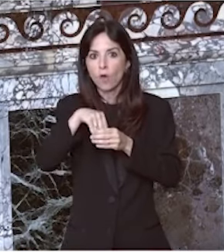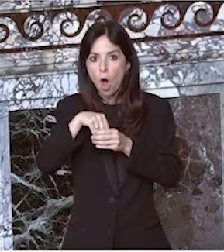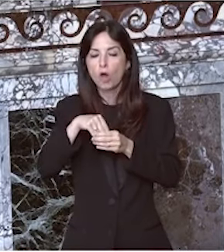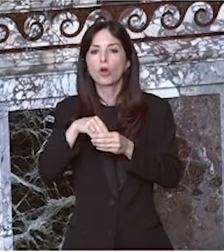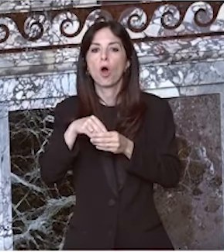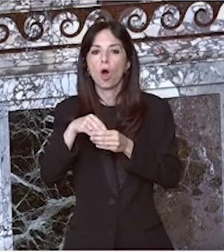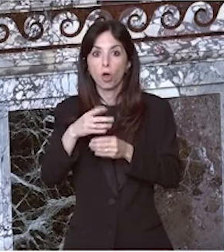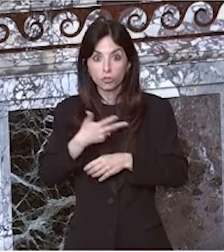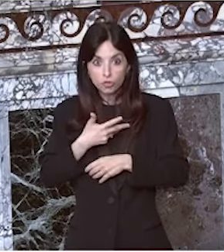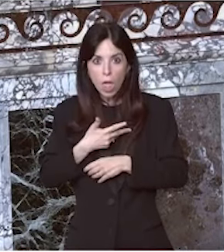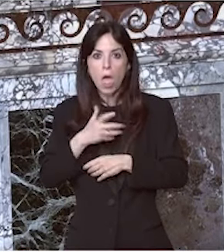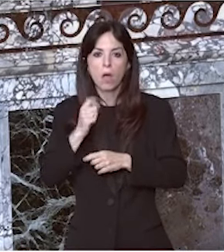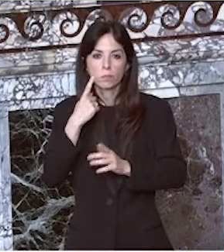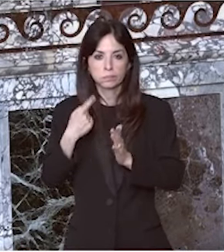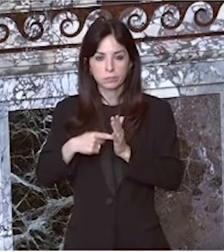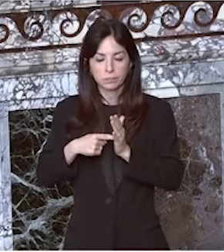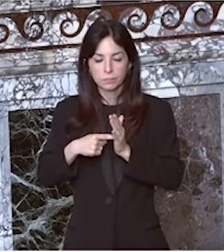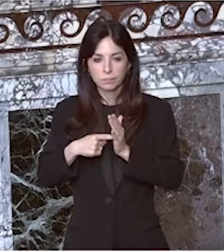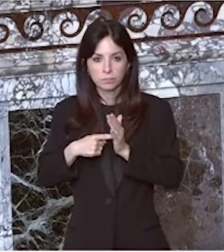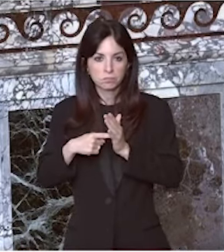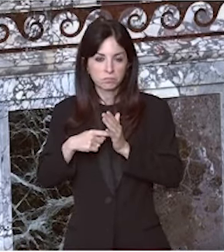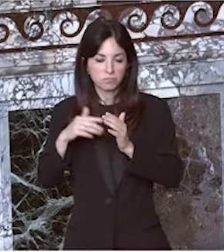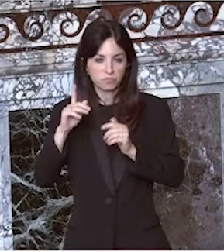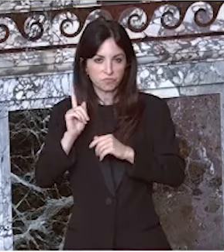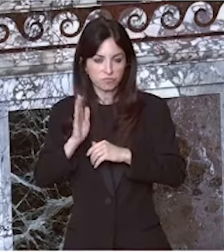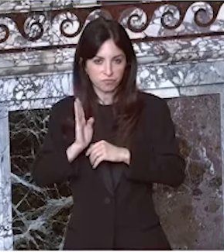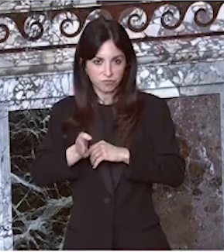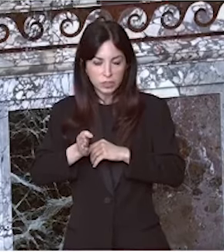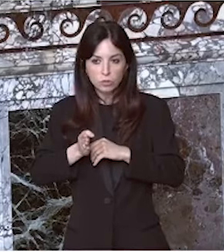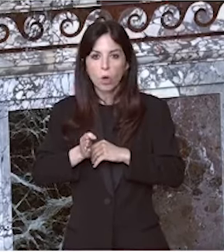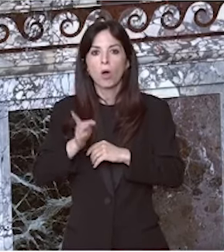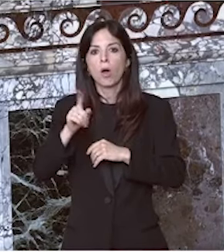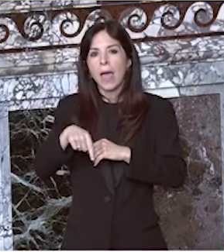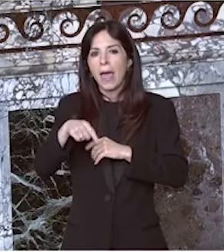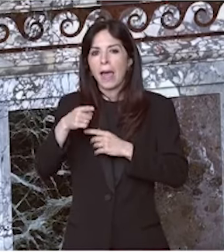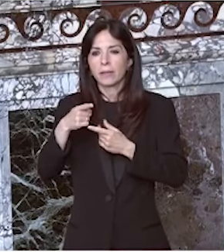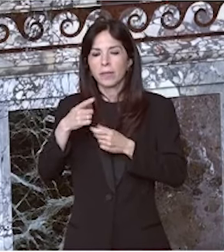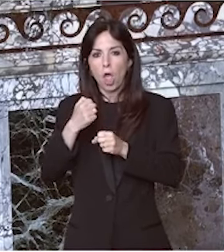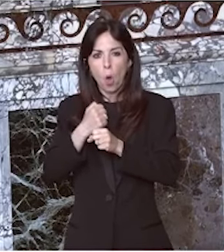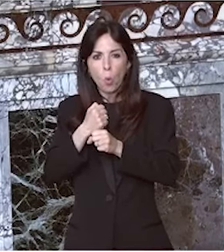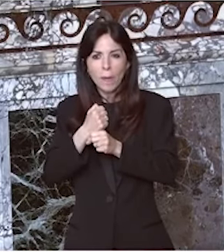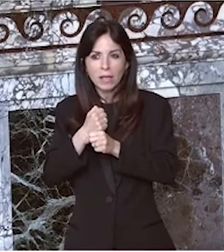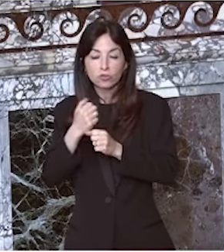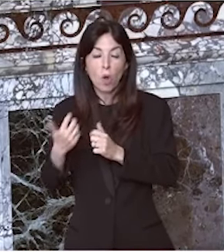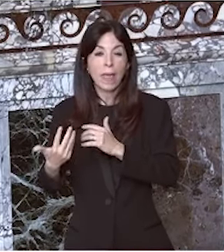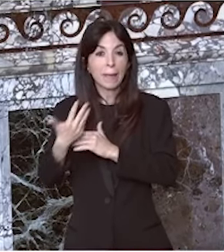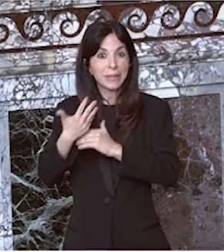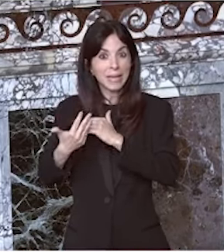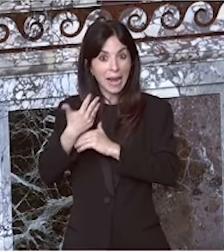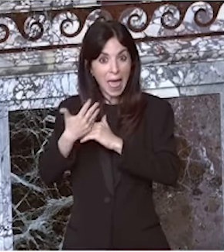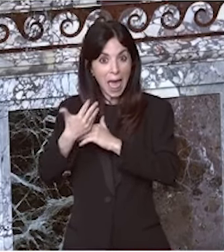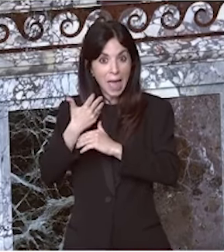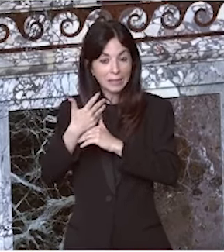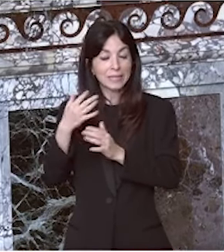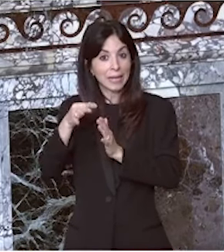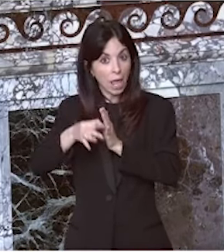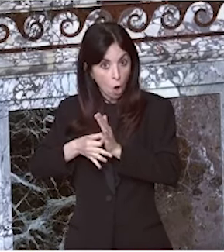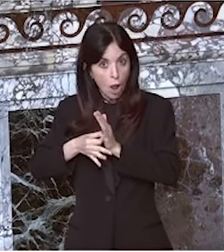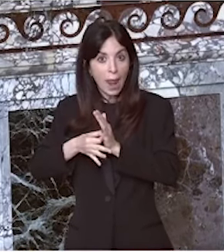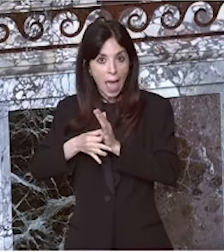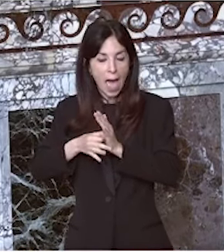È inoltre possibile che un sostegno all'occupazione derivi da un flusso di immigrati regolari superiore a quello ipotizzato